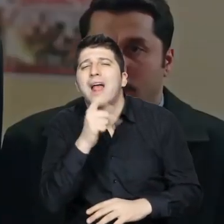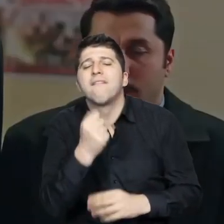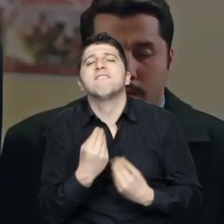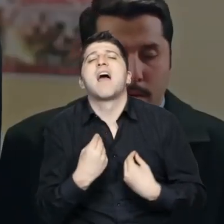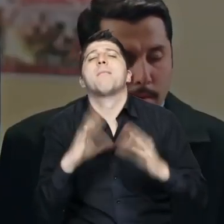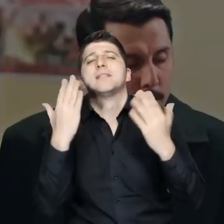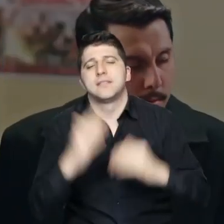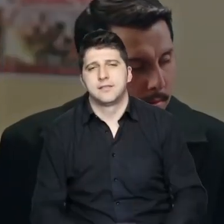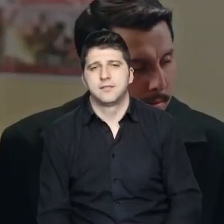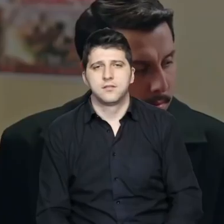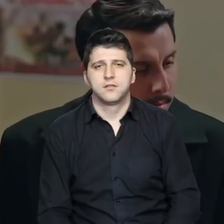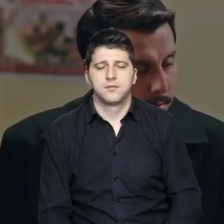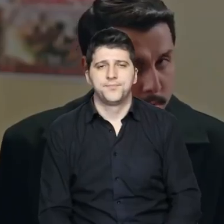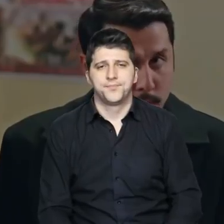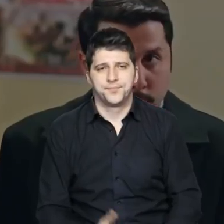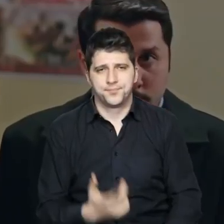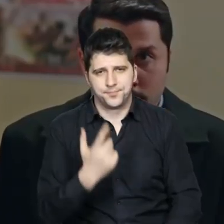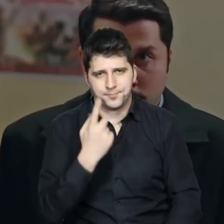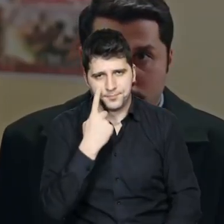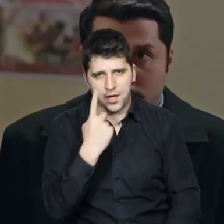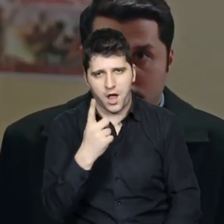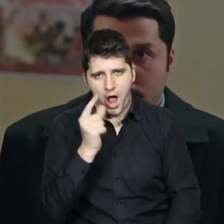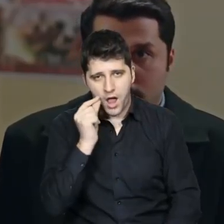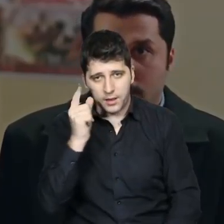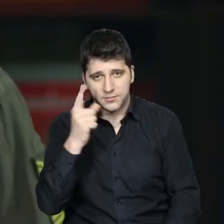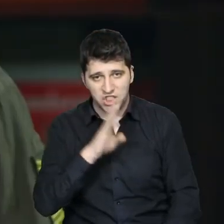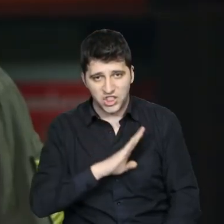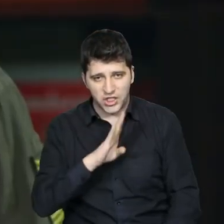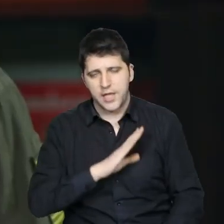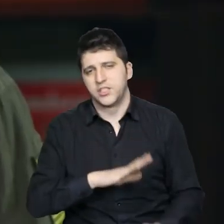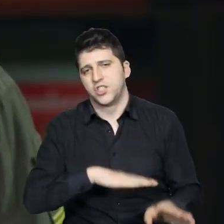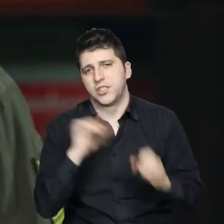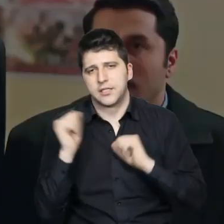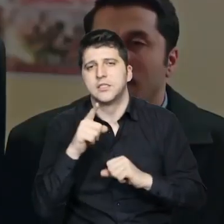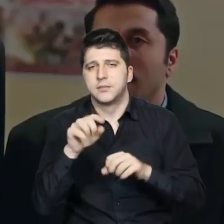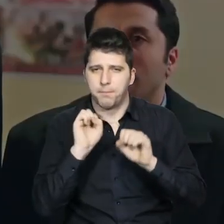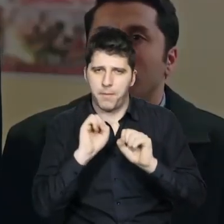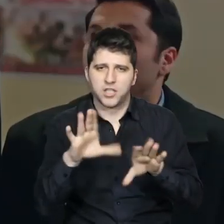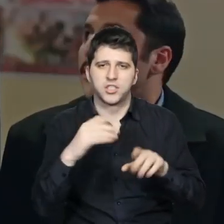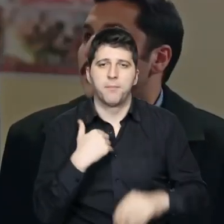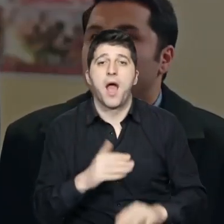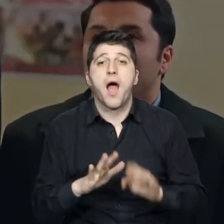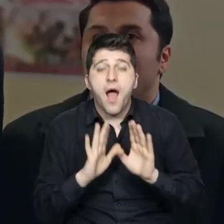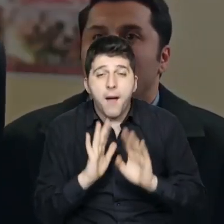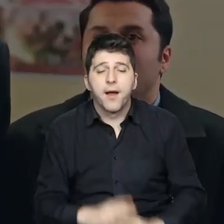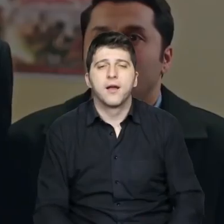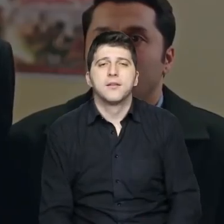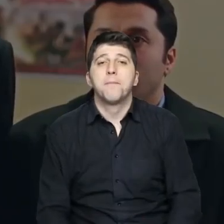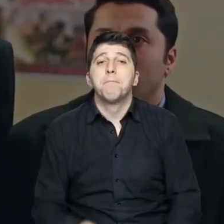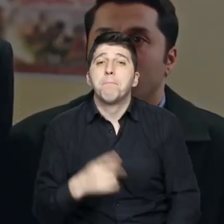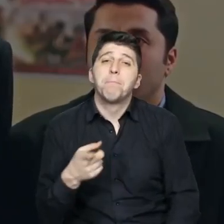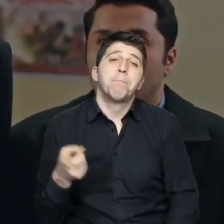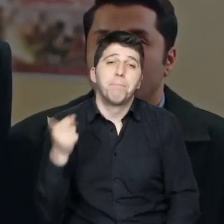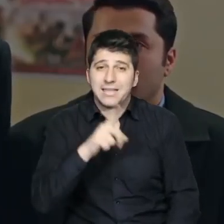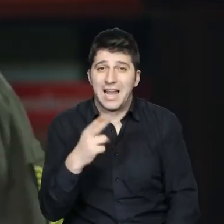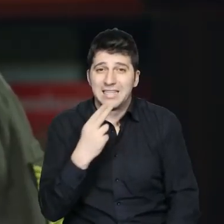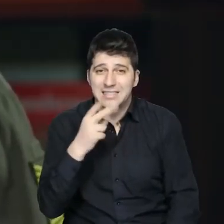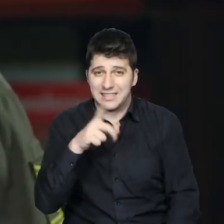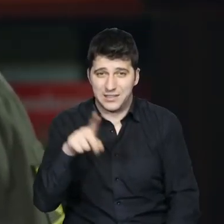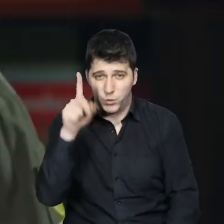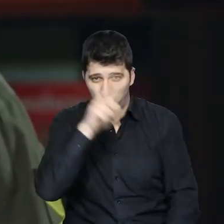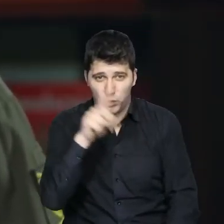vermez. Bak, adam şikayetini geri çekti. Sizi salıvereceğim. Ama bir daha bu kızların